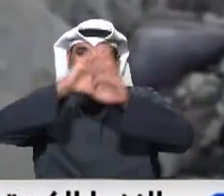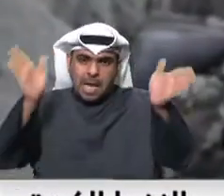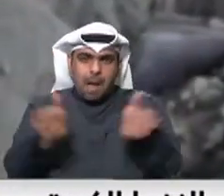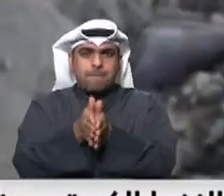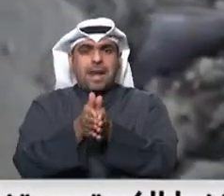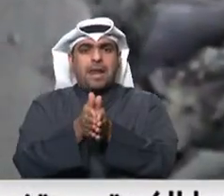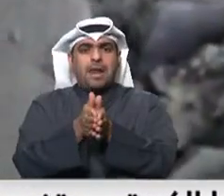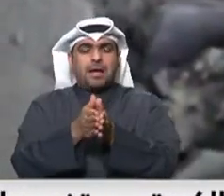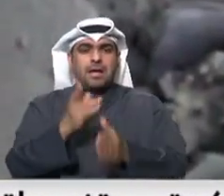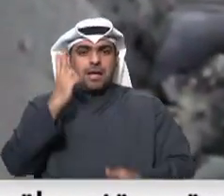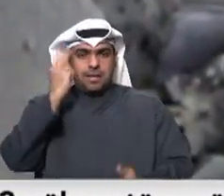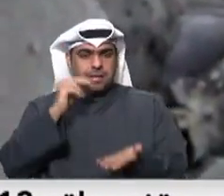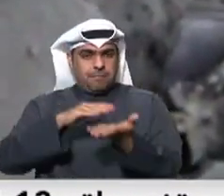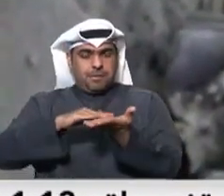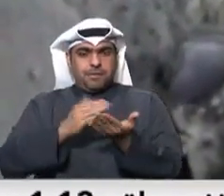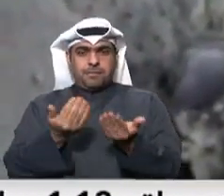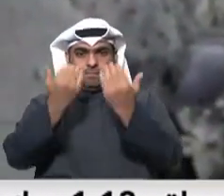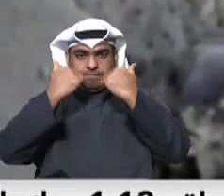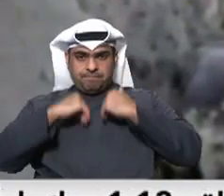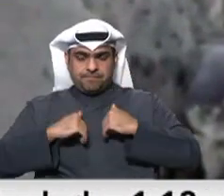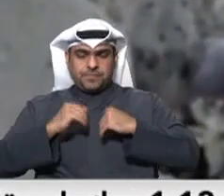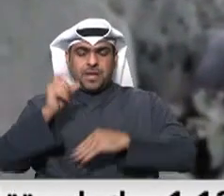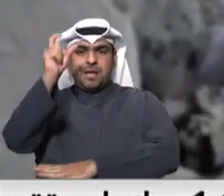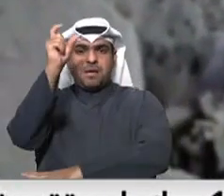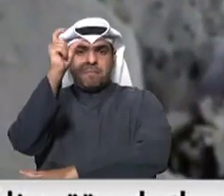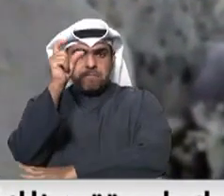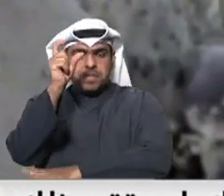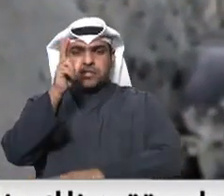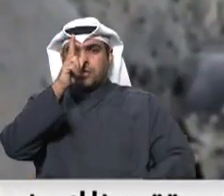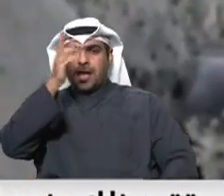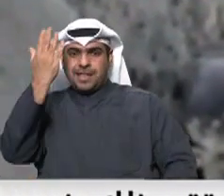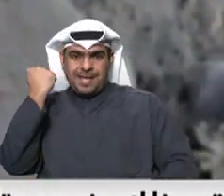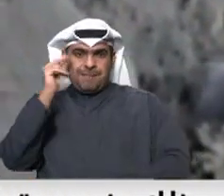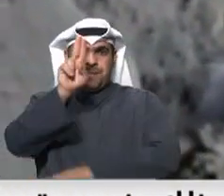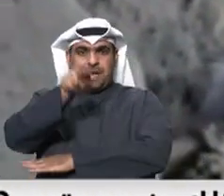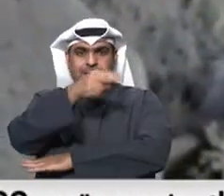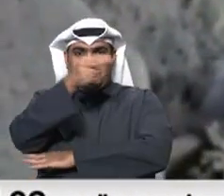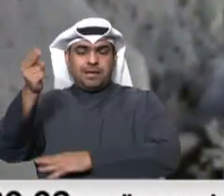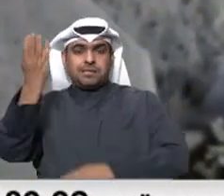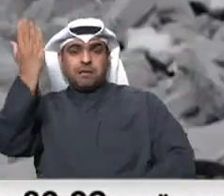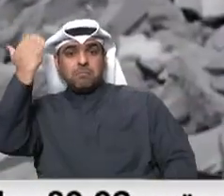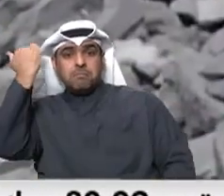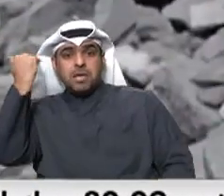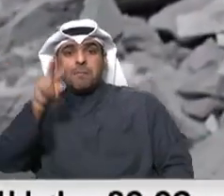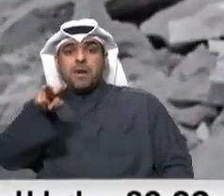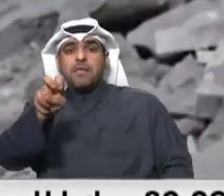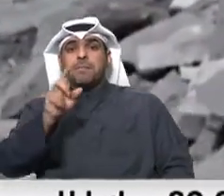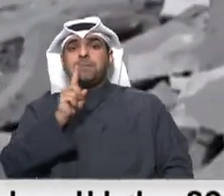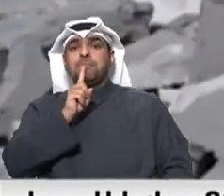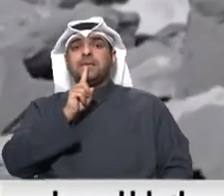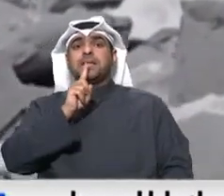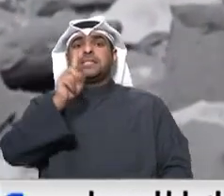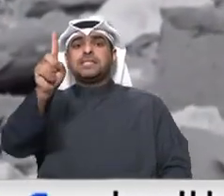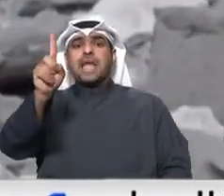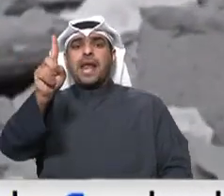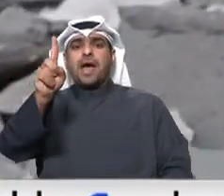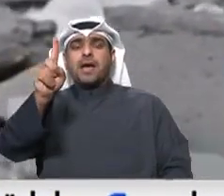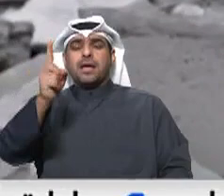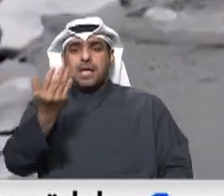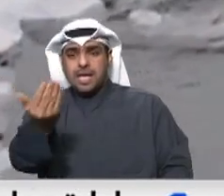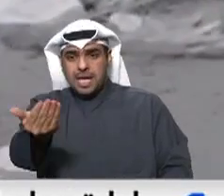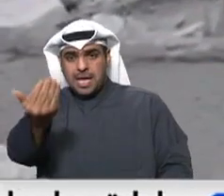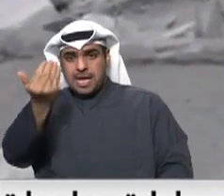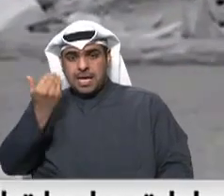أن أصول بعض المساجد والكنائس يعود تاريخ بنائه إلى 800 عام قبل الميلاد. ومنذ بداية العدوان